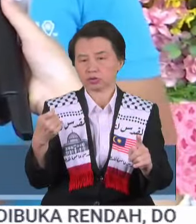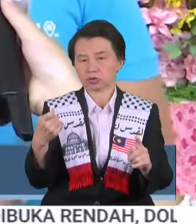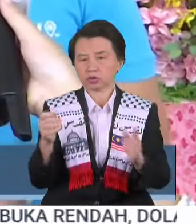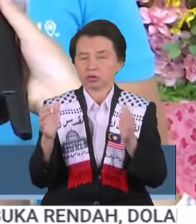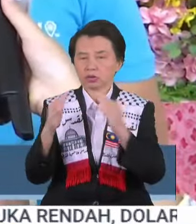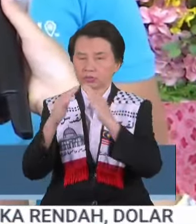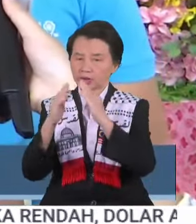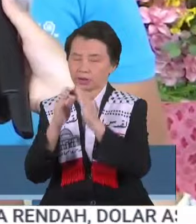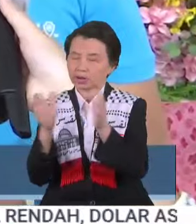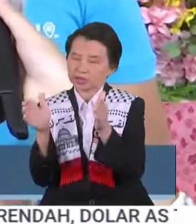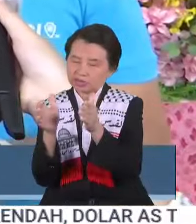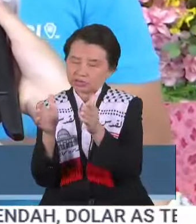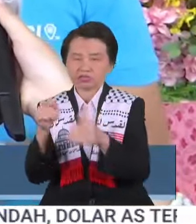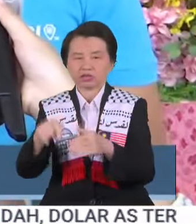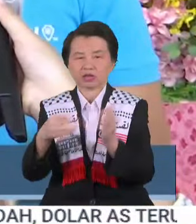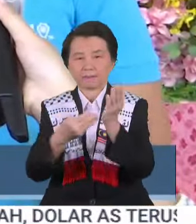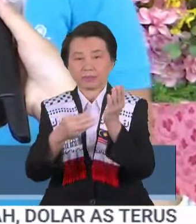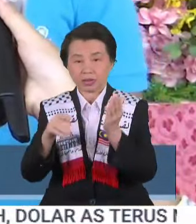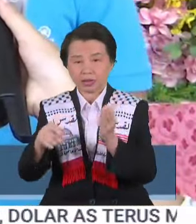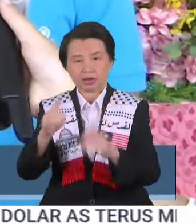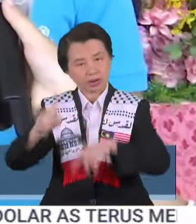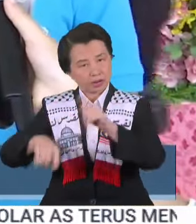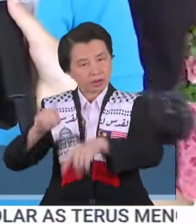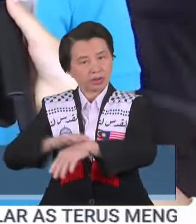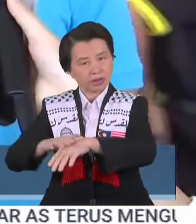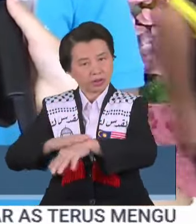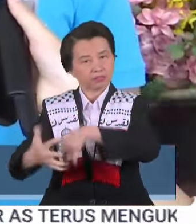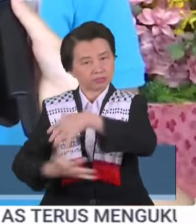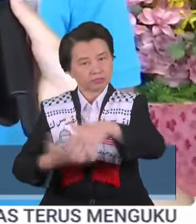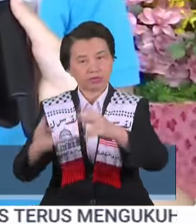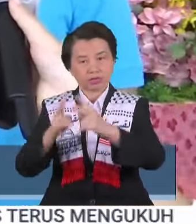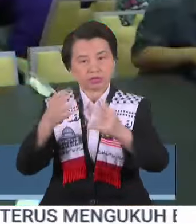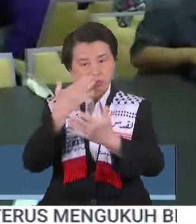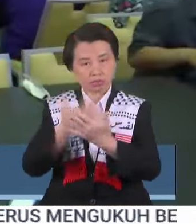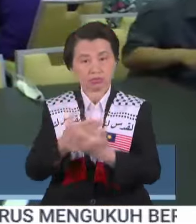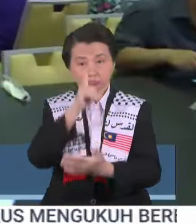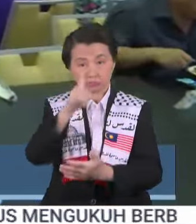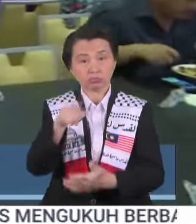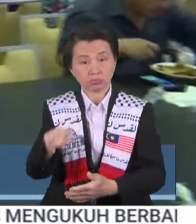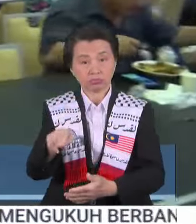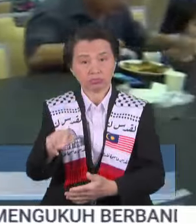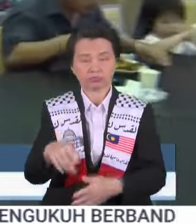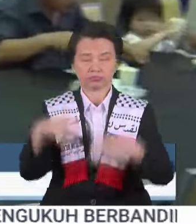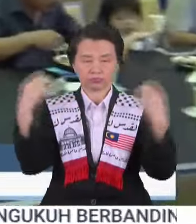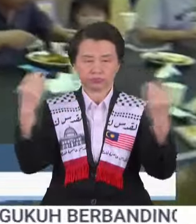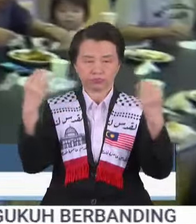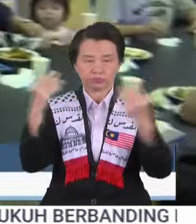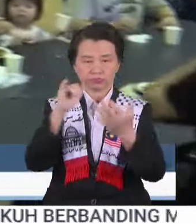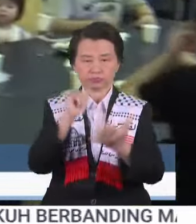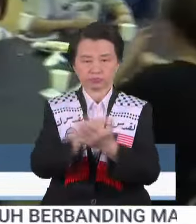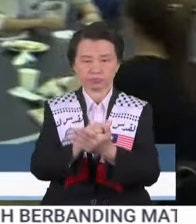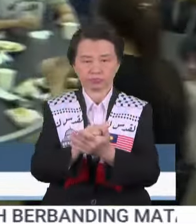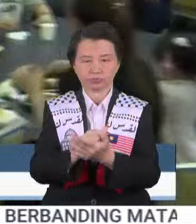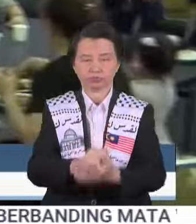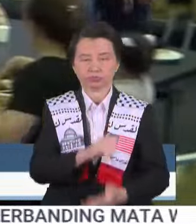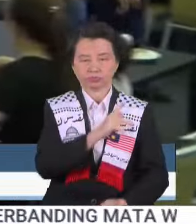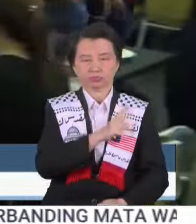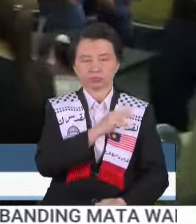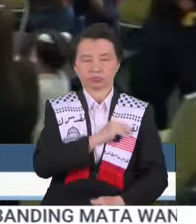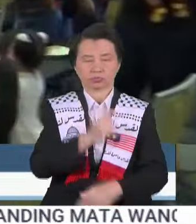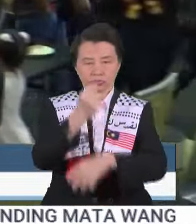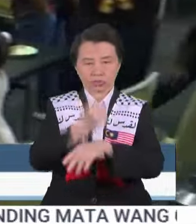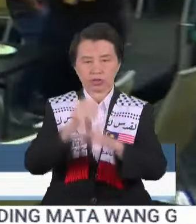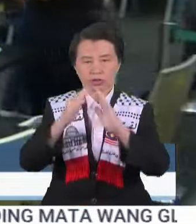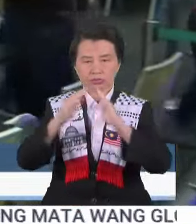small town, and then also other races as well. So this is very good actually. Pada majlis itu, Premier menyifatkan tradisi